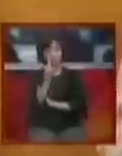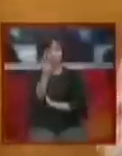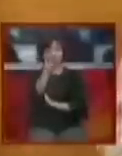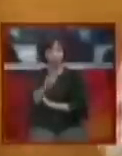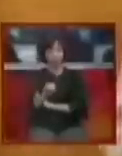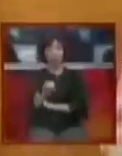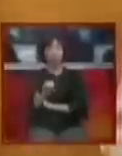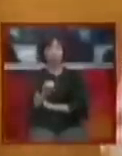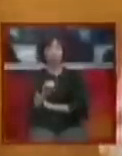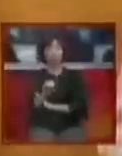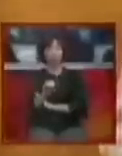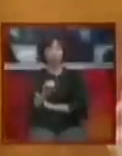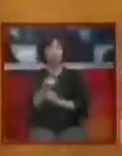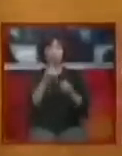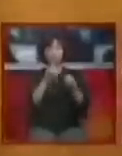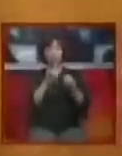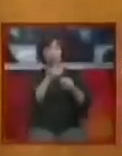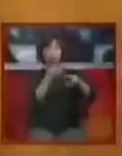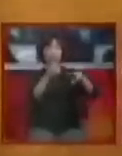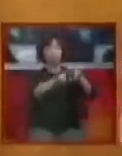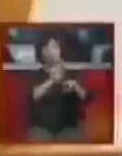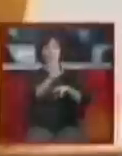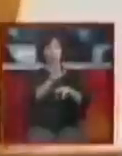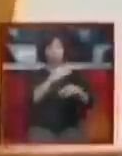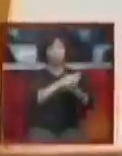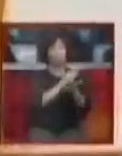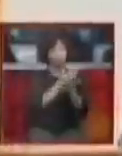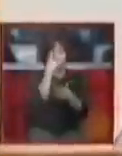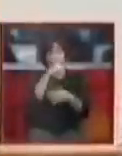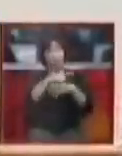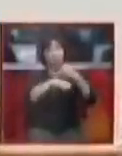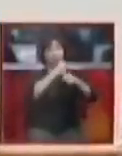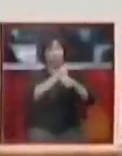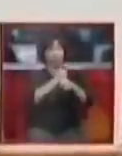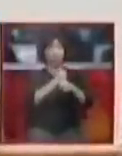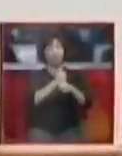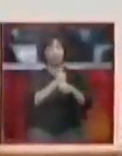43.61% na pag-agat sa kanilang budget para sa susunod na taon.